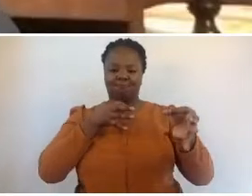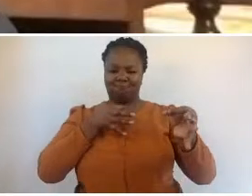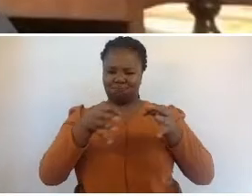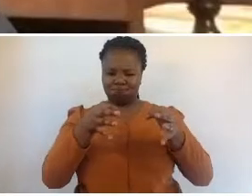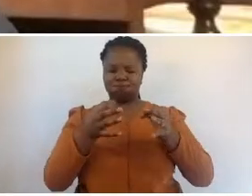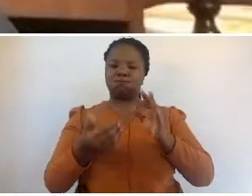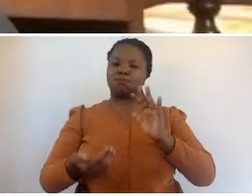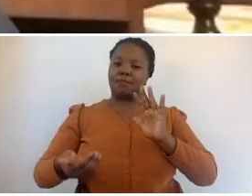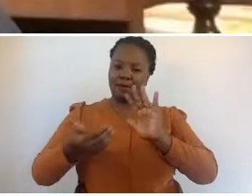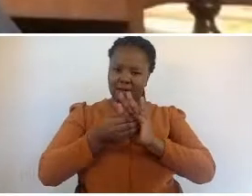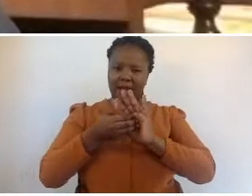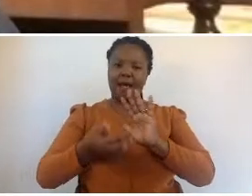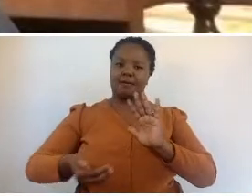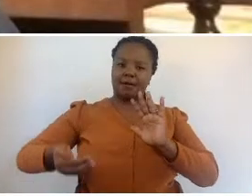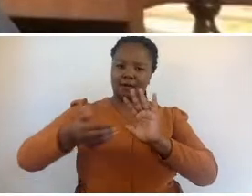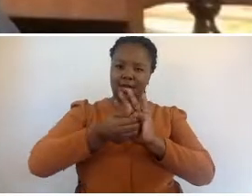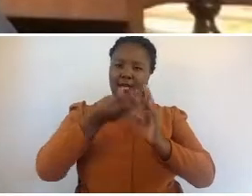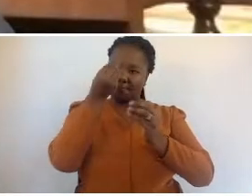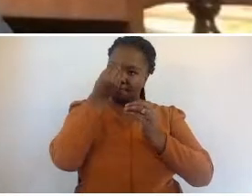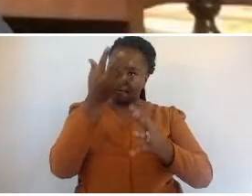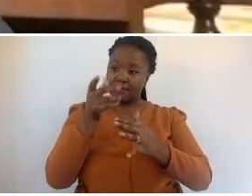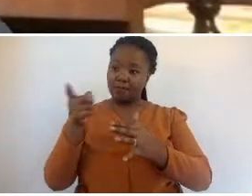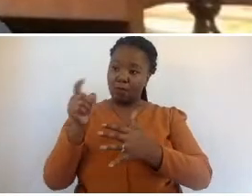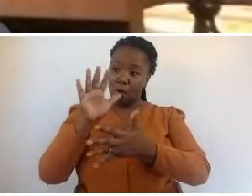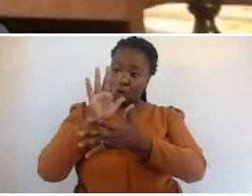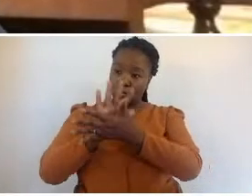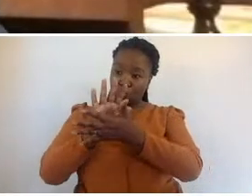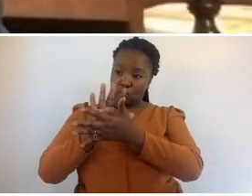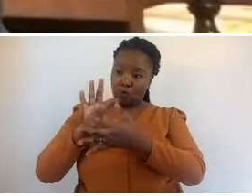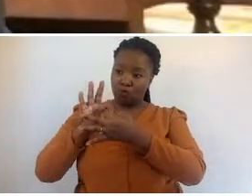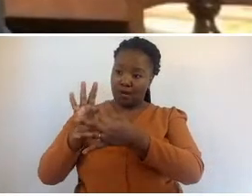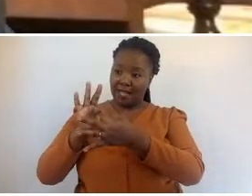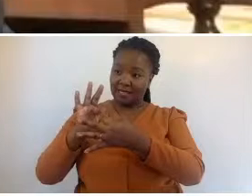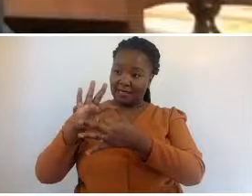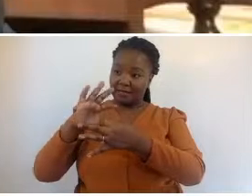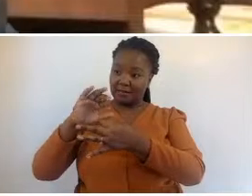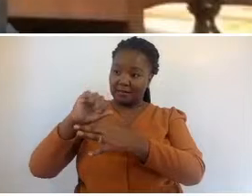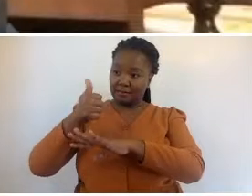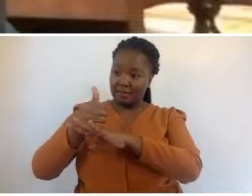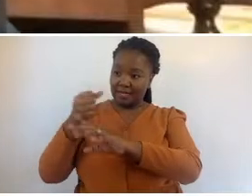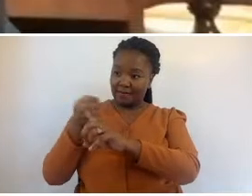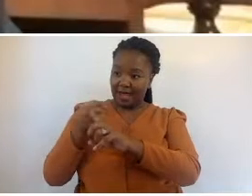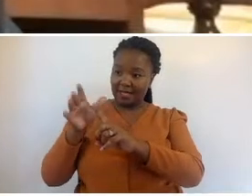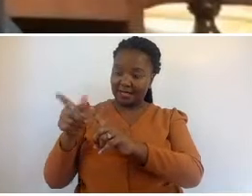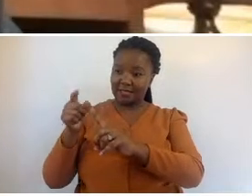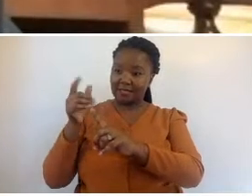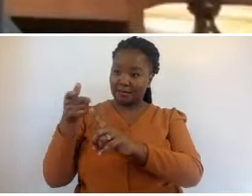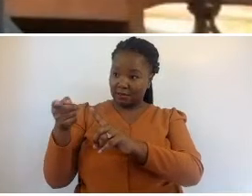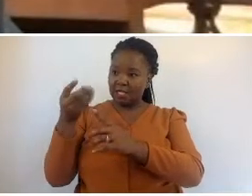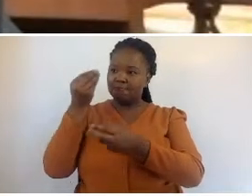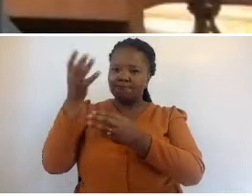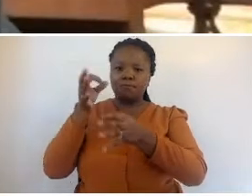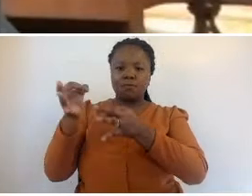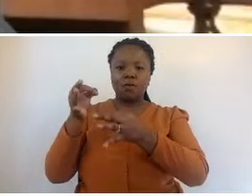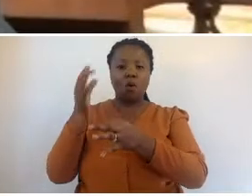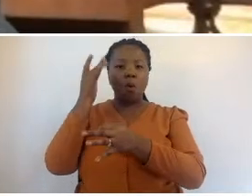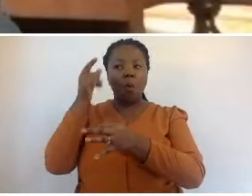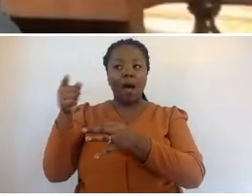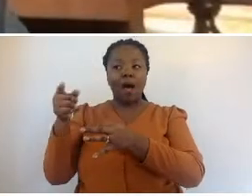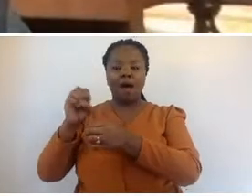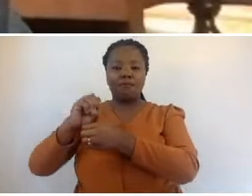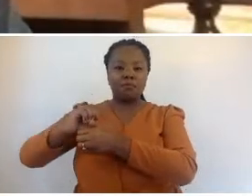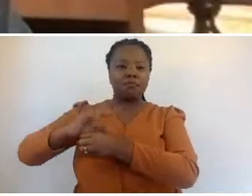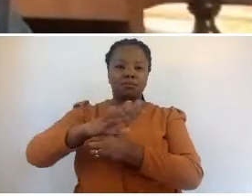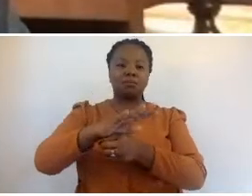syndicat permettent de souligner la lutte contre la violence sexuelle et sexiste à l'école, car c'est un problème qui